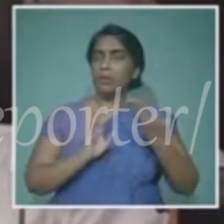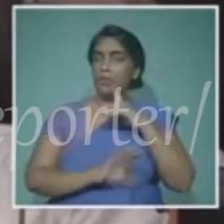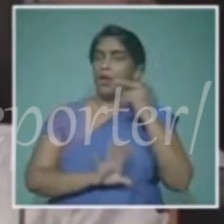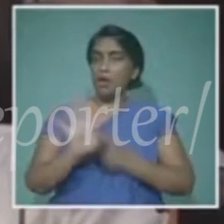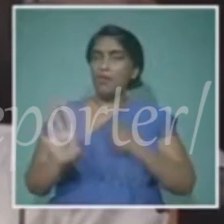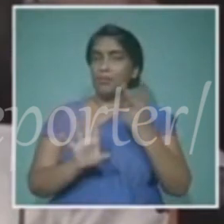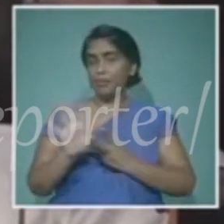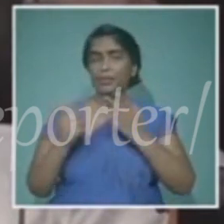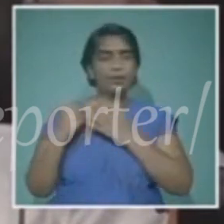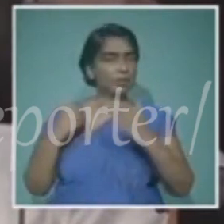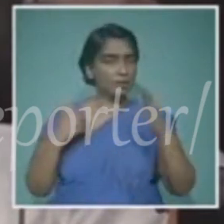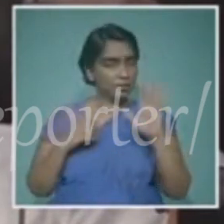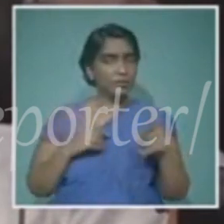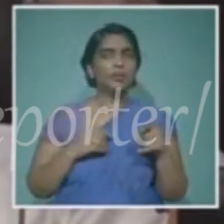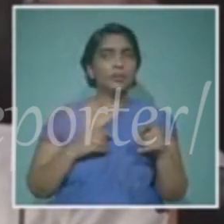අවුරුදු දෙක තුළ